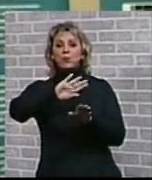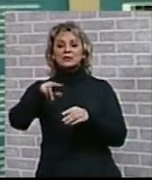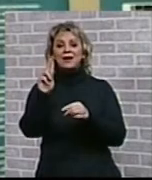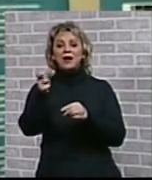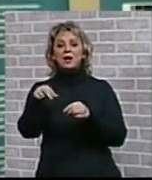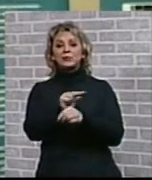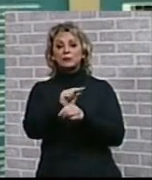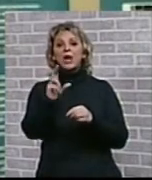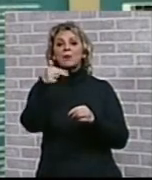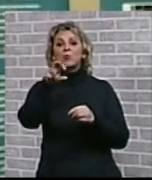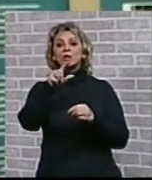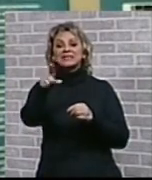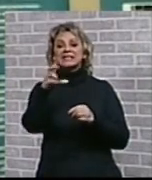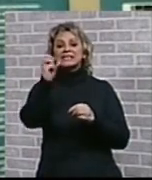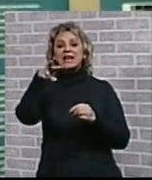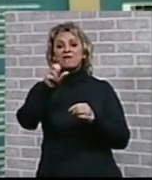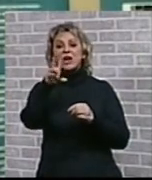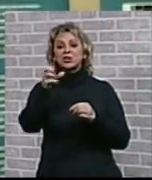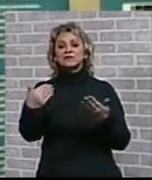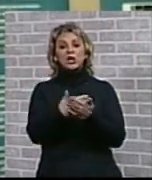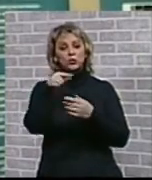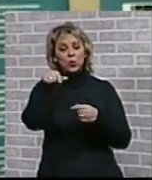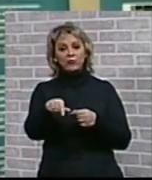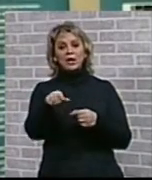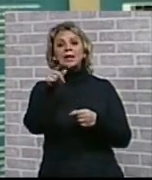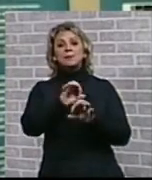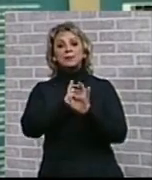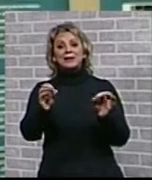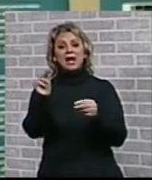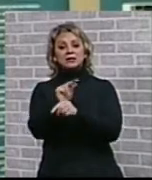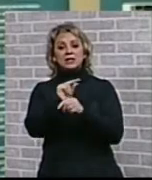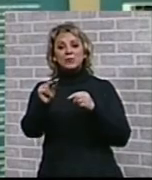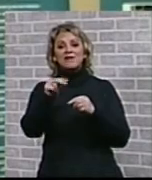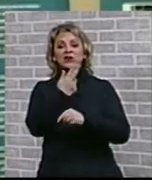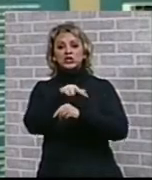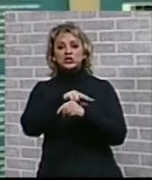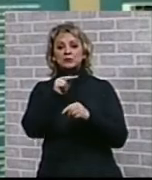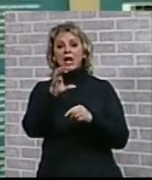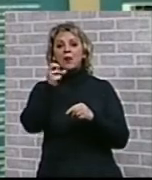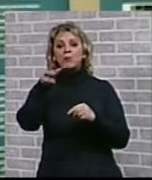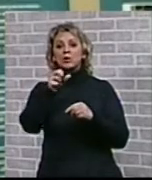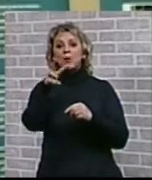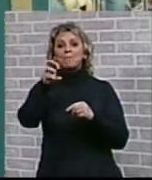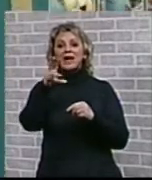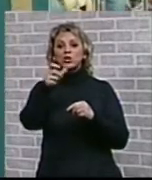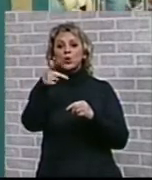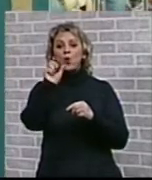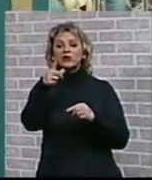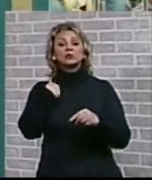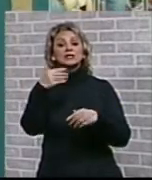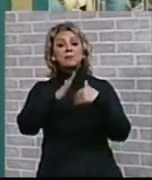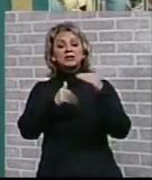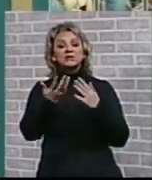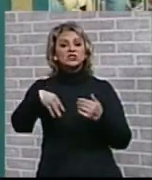это и амбулатория селивановская новая, и прекрасно отремонтированная врачебная амбулатория в Маньковке. У нас практически